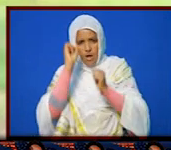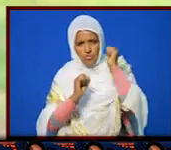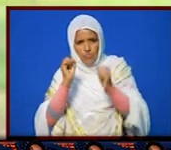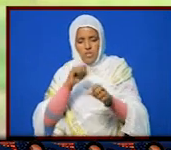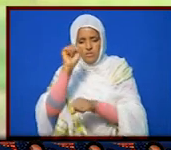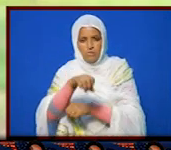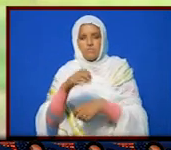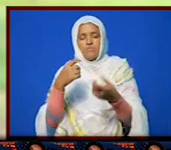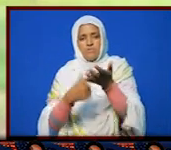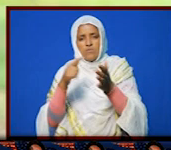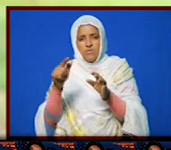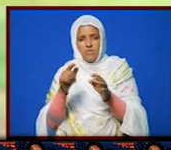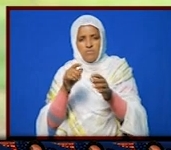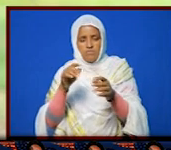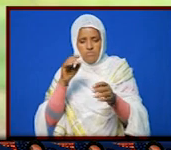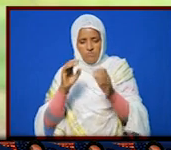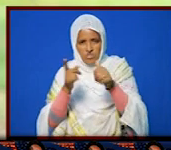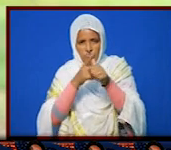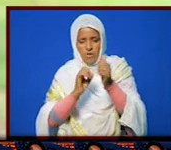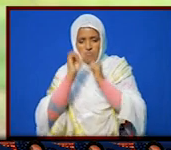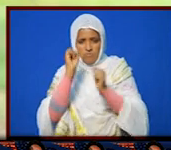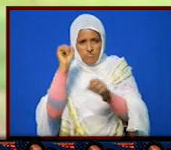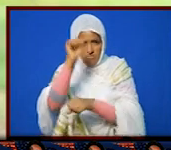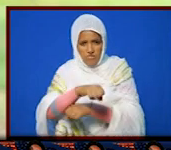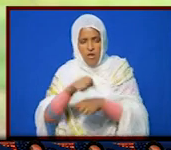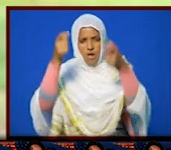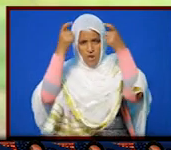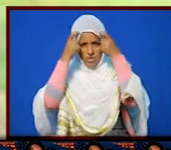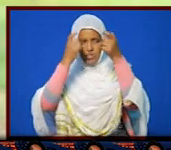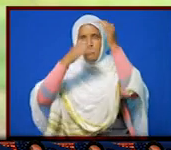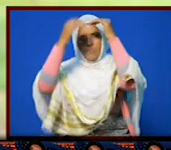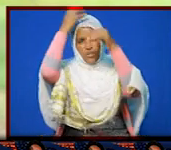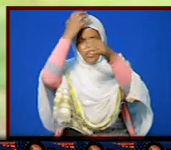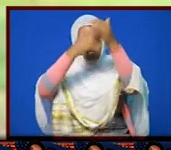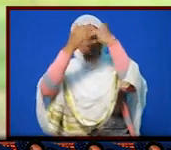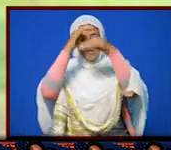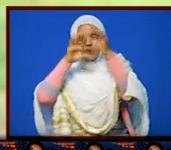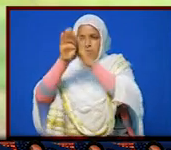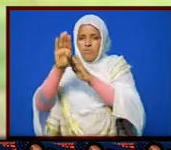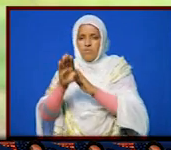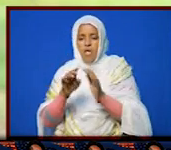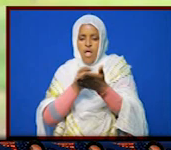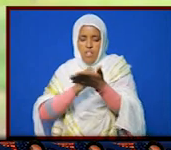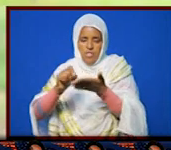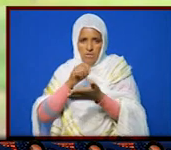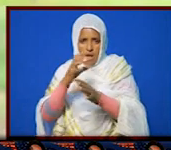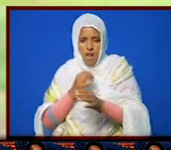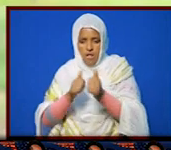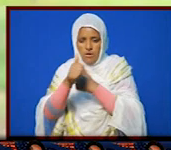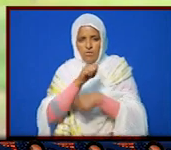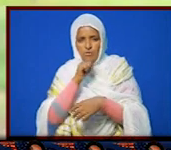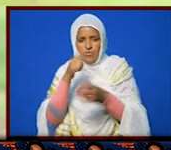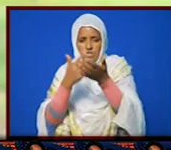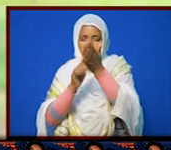አባቶቻችን የተጋደሉበት ቀደሙነ በተጋድሎ ወይ ቀደሙነ በነሲህ አክል በመጋደል ቀደሙን አክሊልን መንግስተ ሰማያትን ቢል በመቀበል አልቀደሙንም ተብሎ